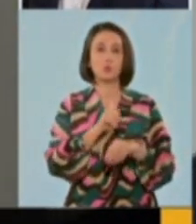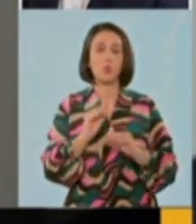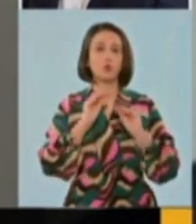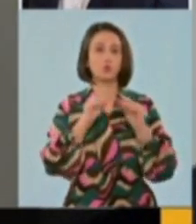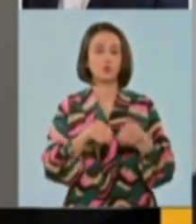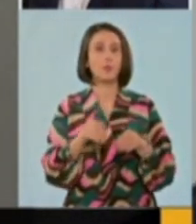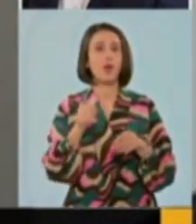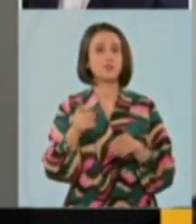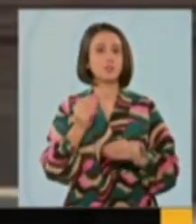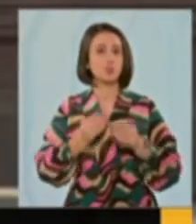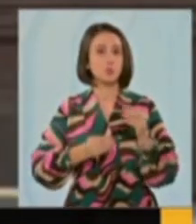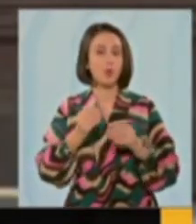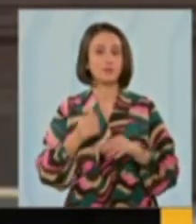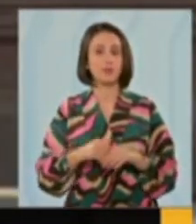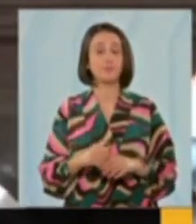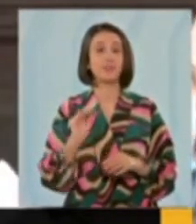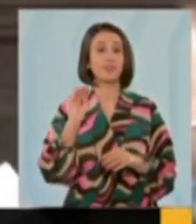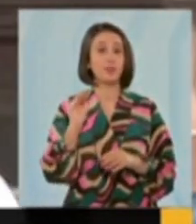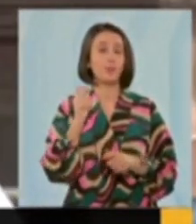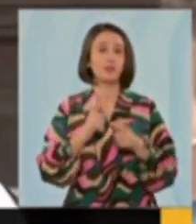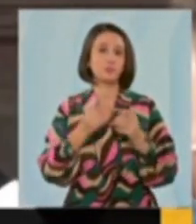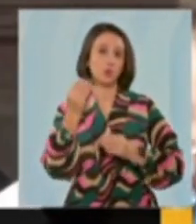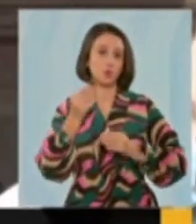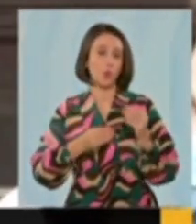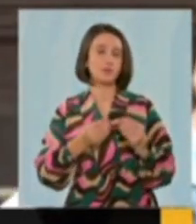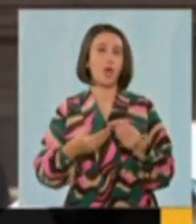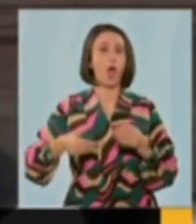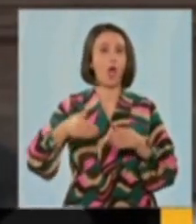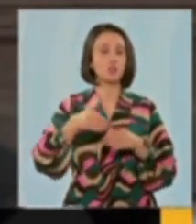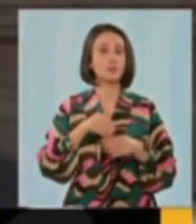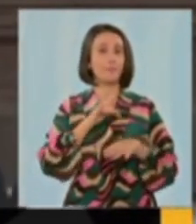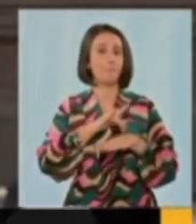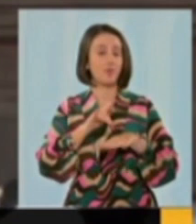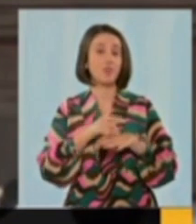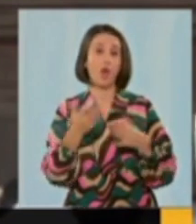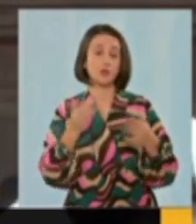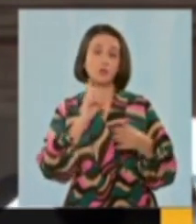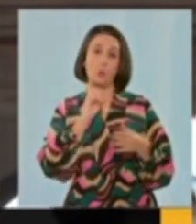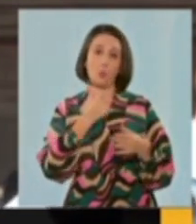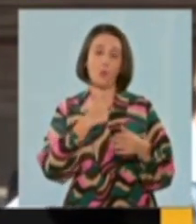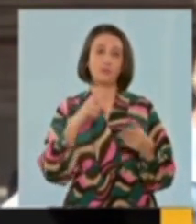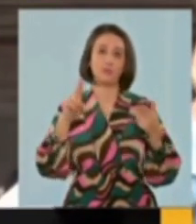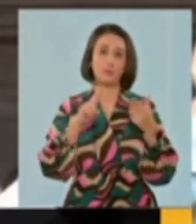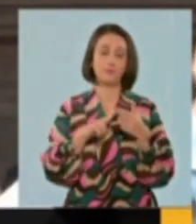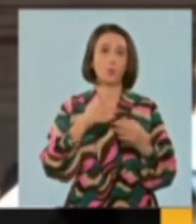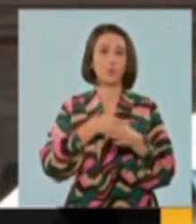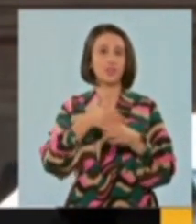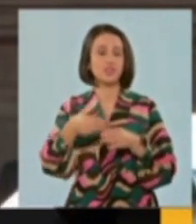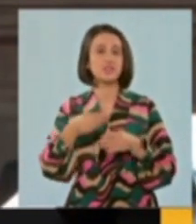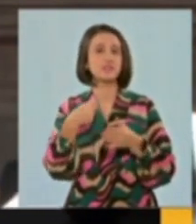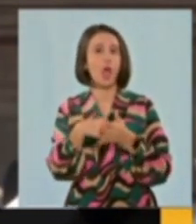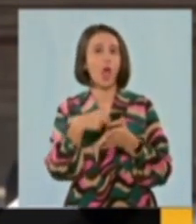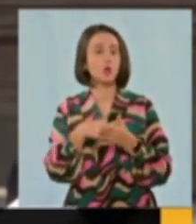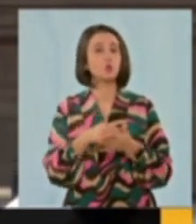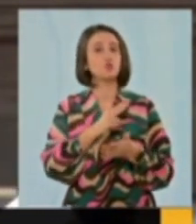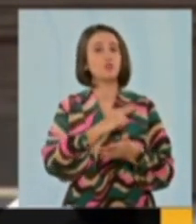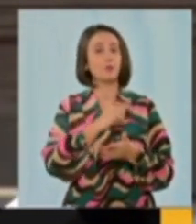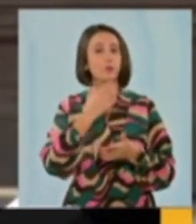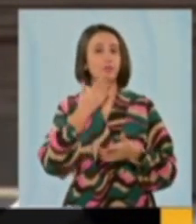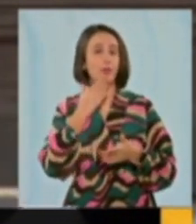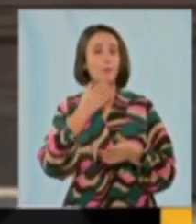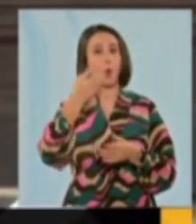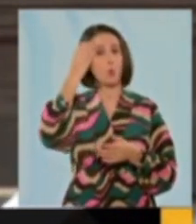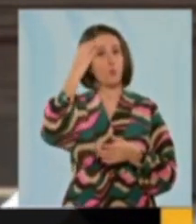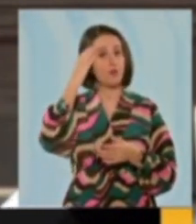să nu ajungem într-o asemenea situație. Întrebat de situația personalului medical care s-ar putea confrunta cu întârzieri salariale, șeful interimar